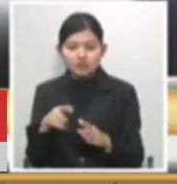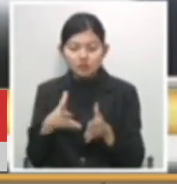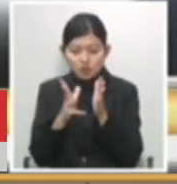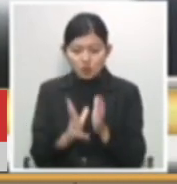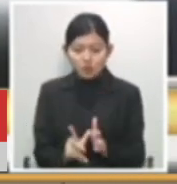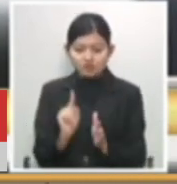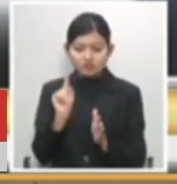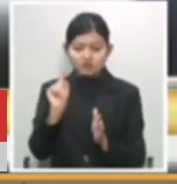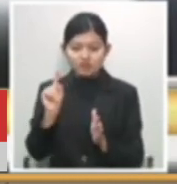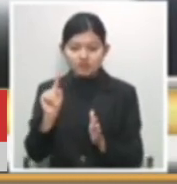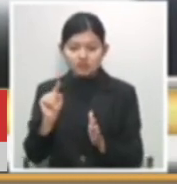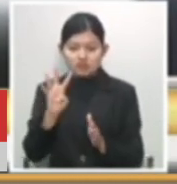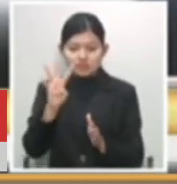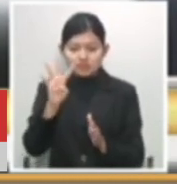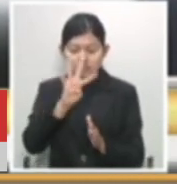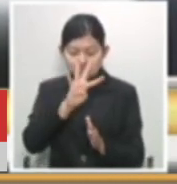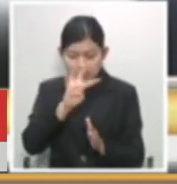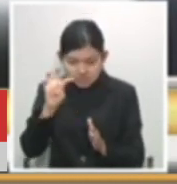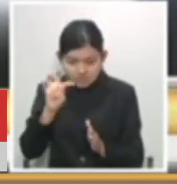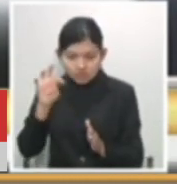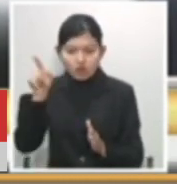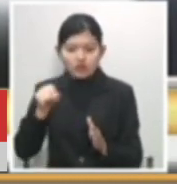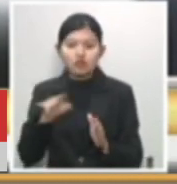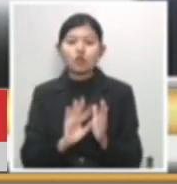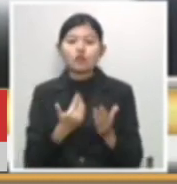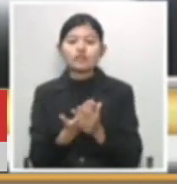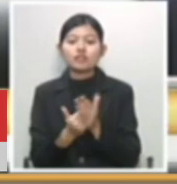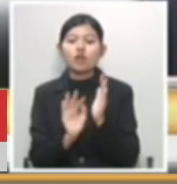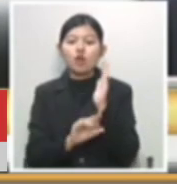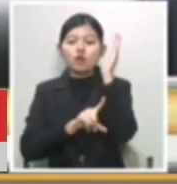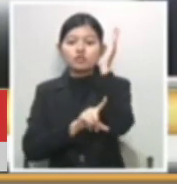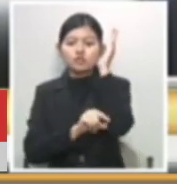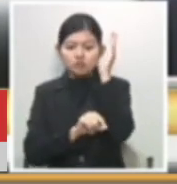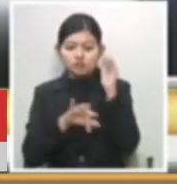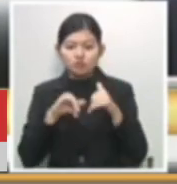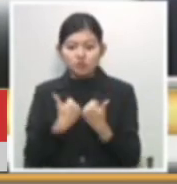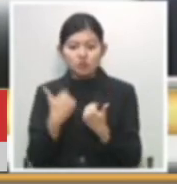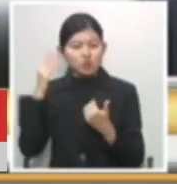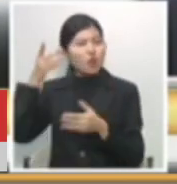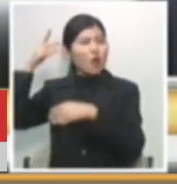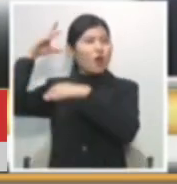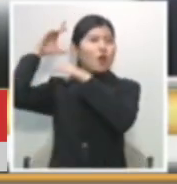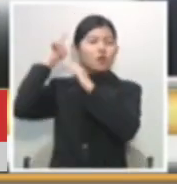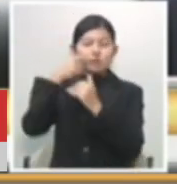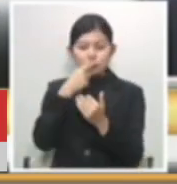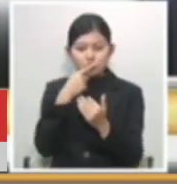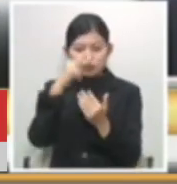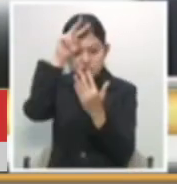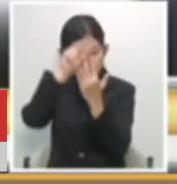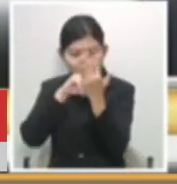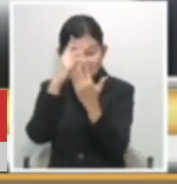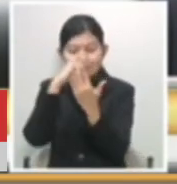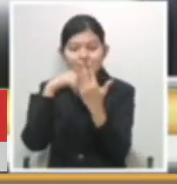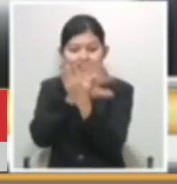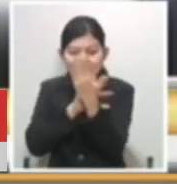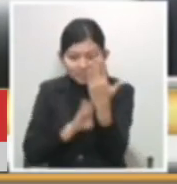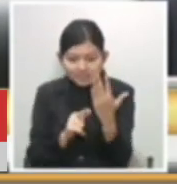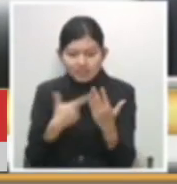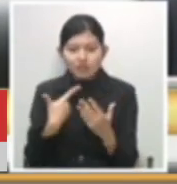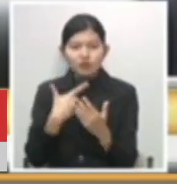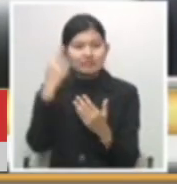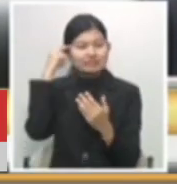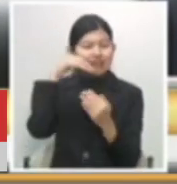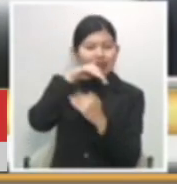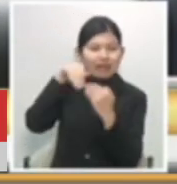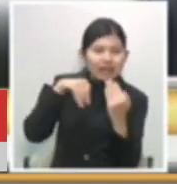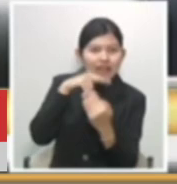แล้ว400เหรียญสิงคโปร์ค่ะแล้วตอนนี้มาดูที่บ้านเราสิคะเกิดอะไรขึ้นยังคงวนเวียนยังคงหาวิธี